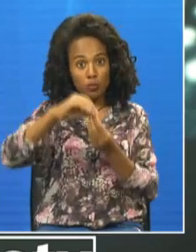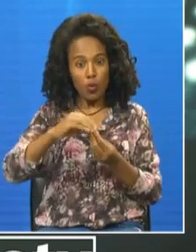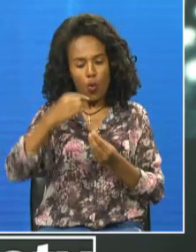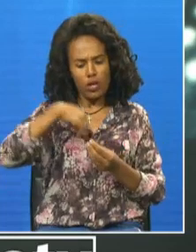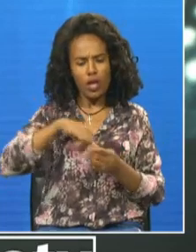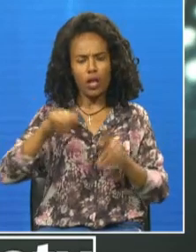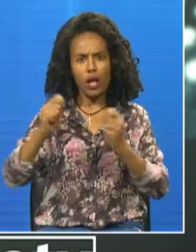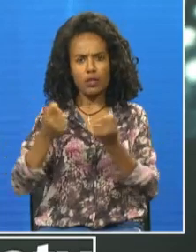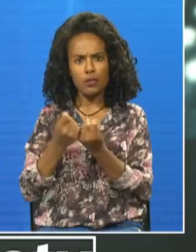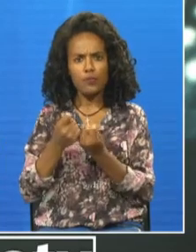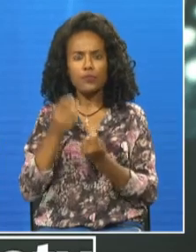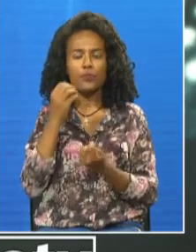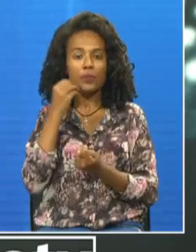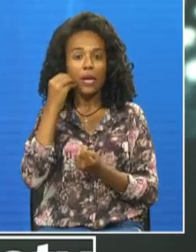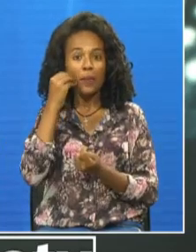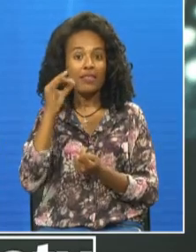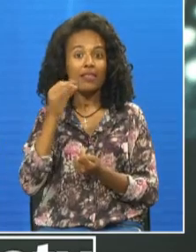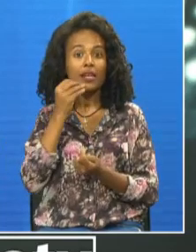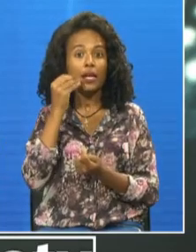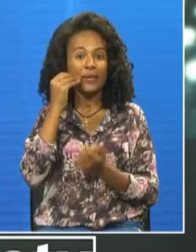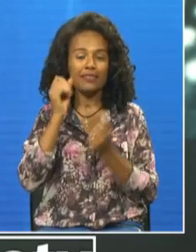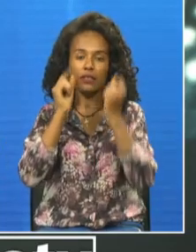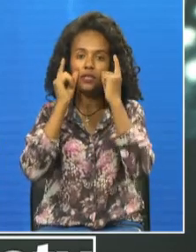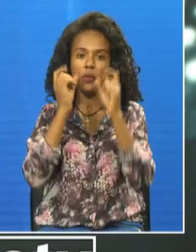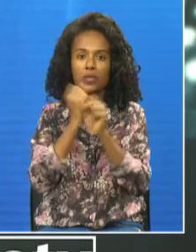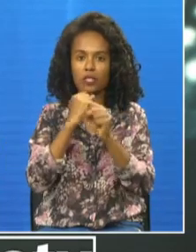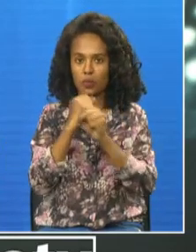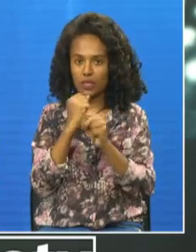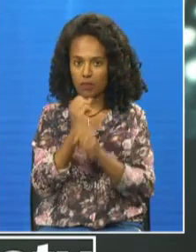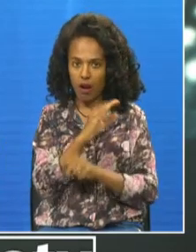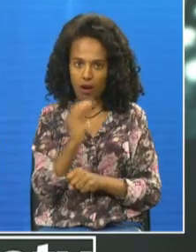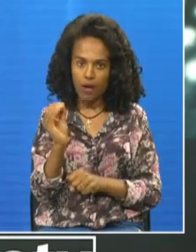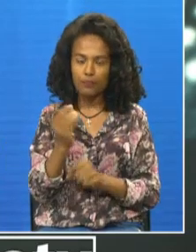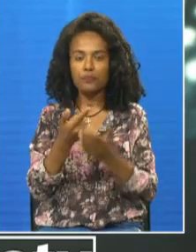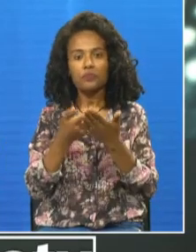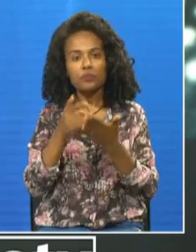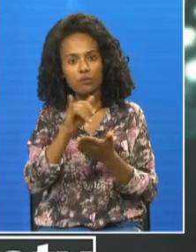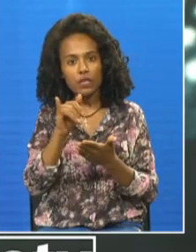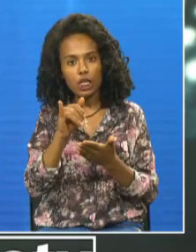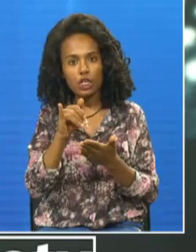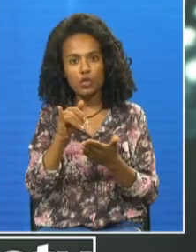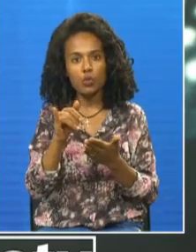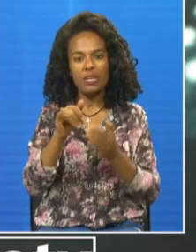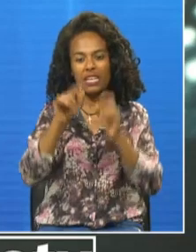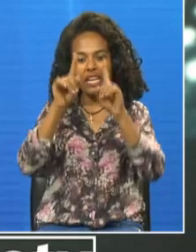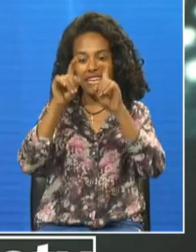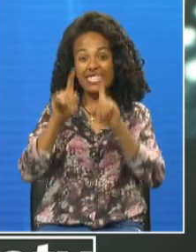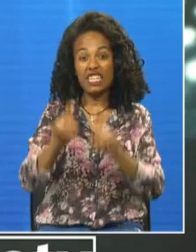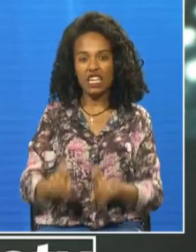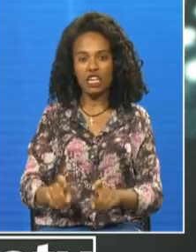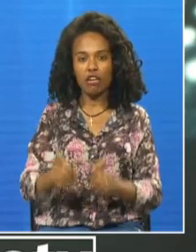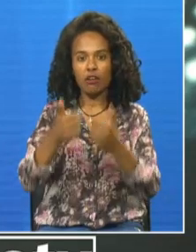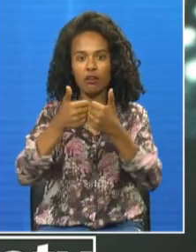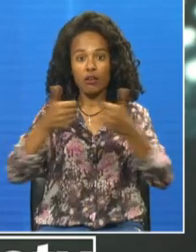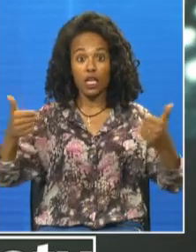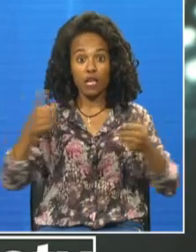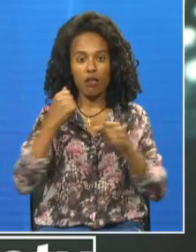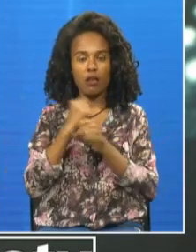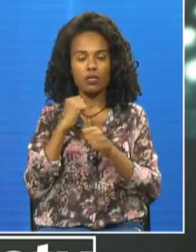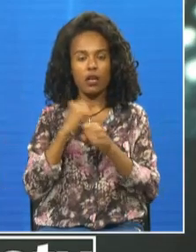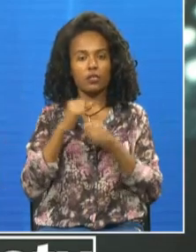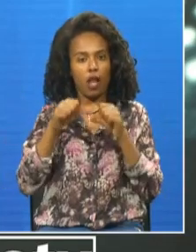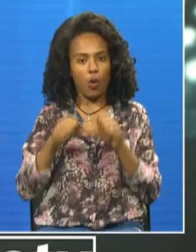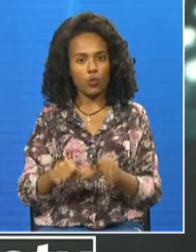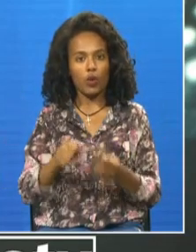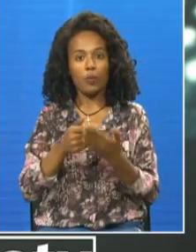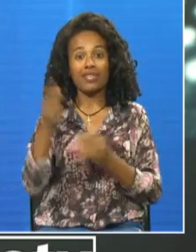ለማድረግ የቅድመ ዝግጅት ስራ ማጠናቀቁን አስታውቋል። ማህበሩ ከሚሰጣቸው የተቀናጁ የተዋልዶ አገልግሎቶች በተጨማሪ